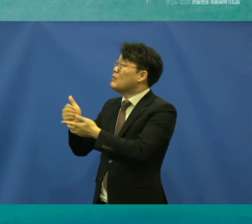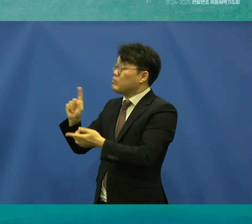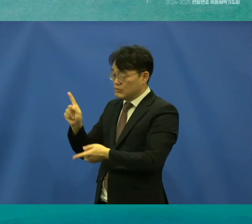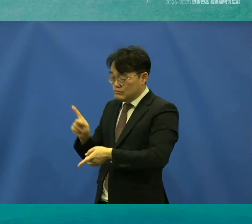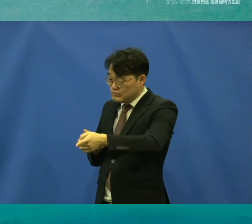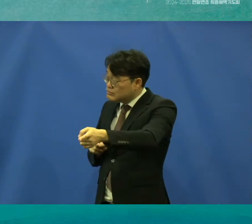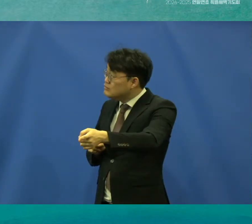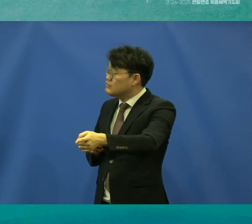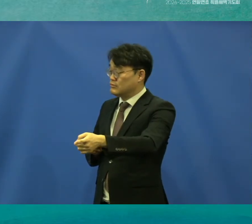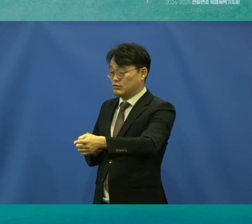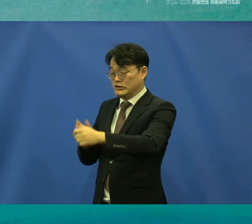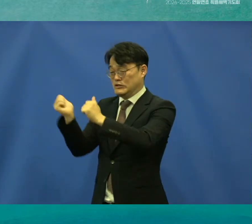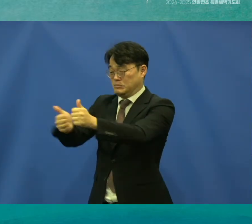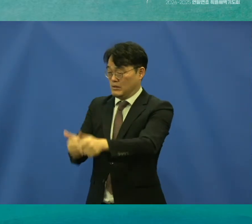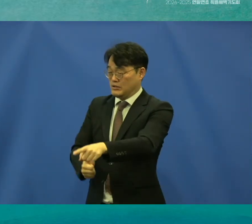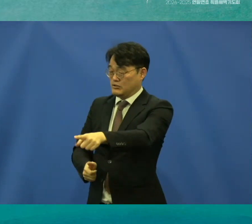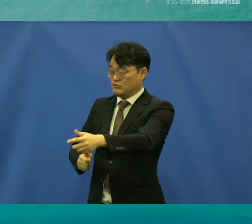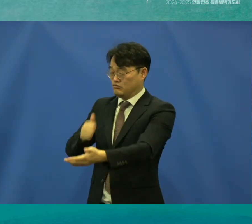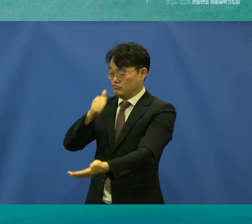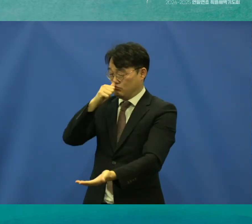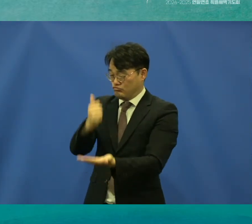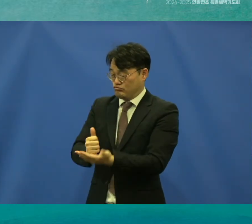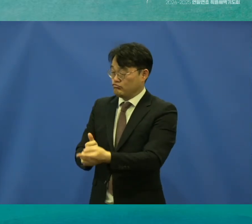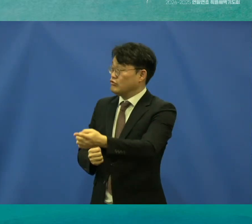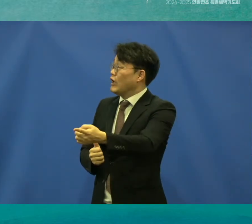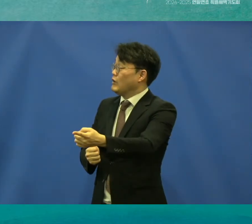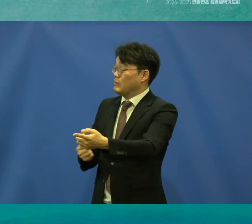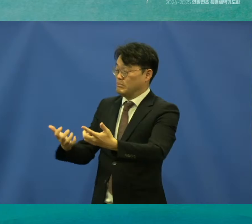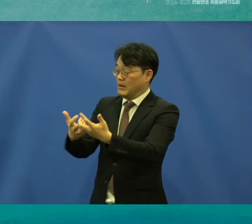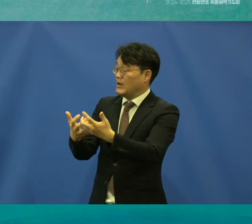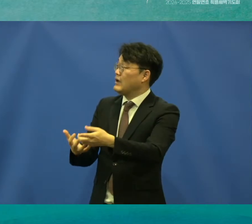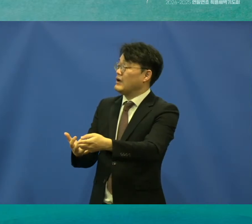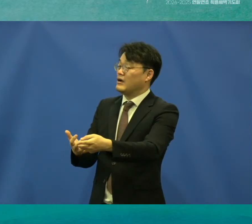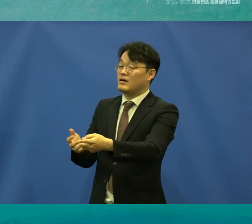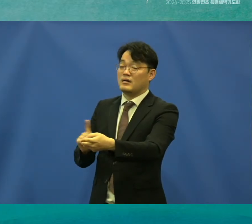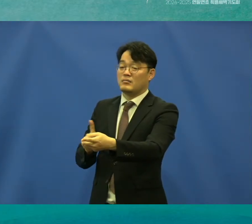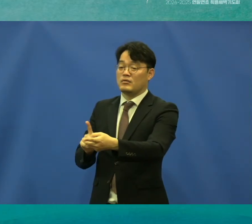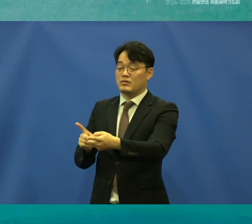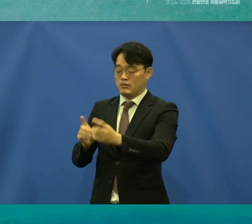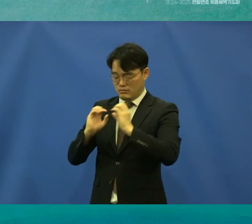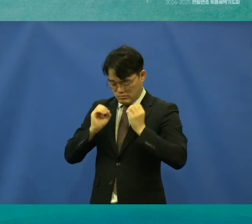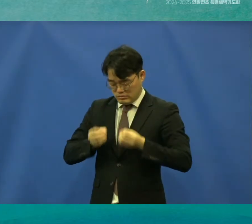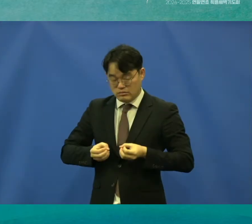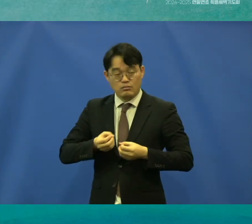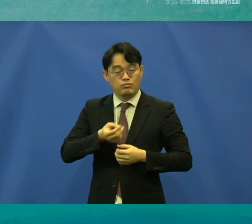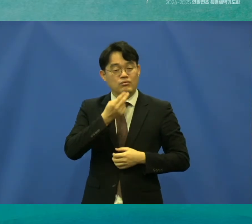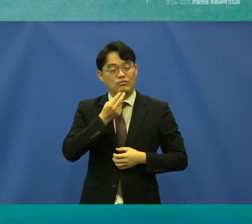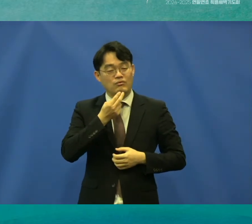인간인 전 심판을 받아야 돼. 여러분, 우리가 얼마나 많이